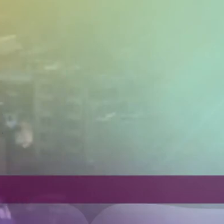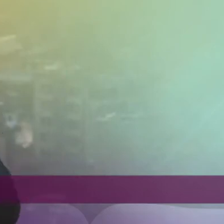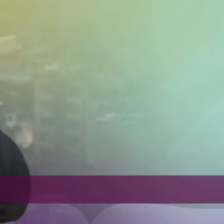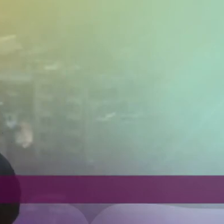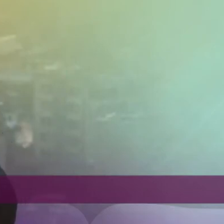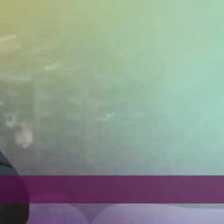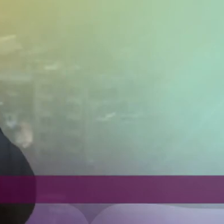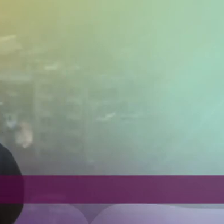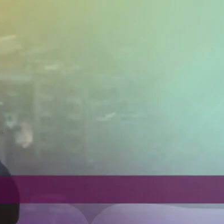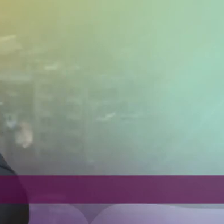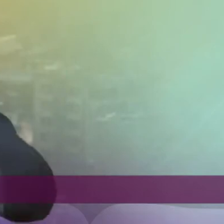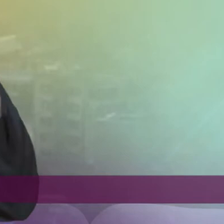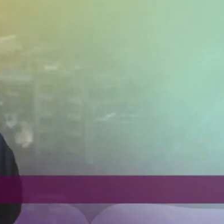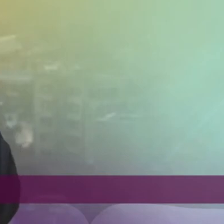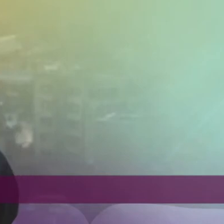Biblia inasema pia kwamba